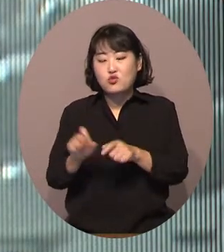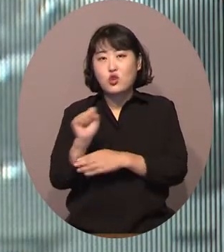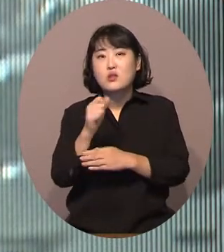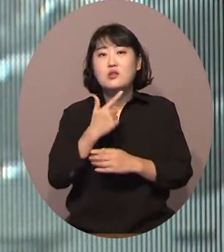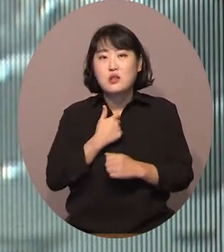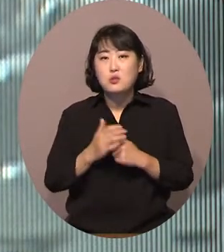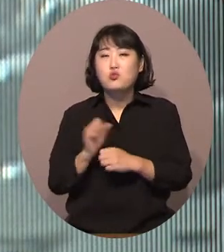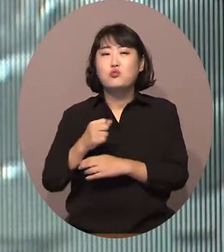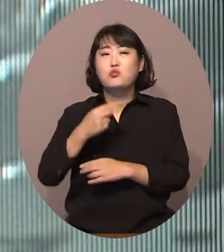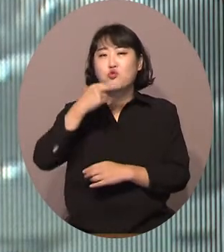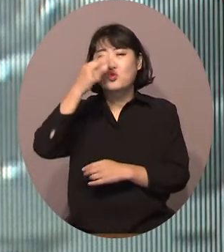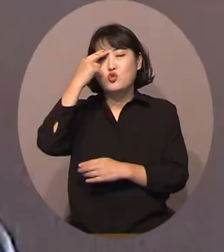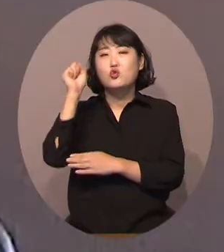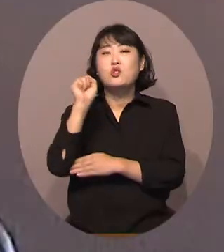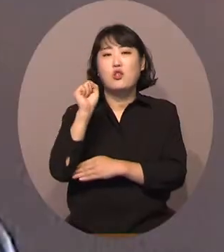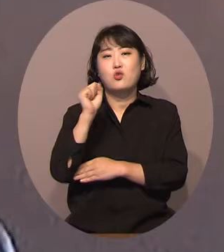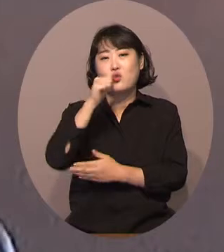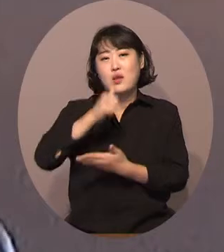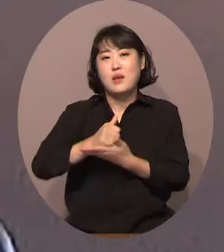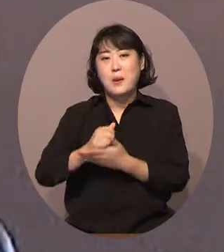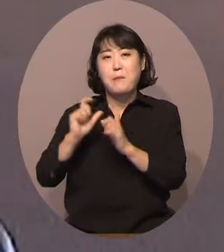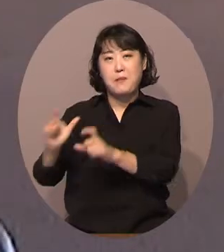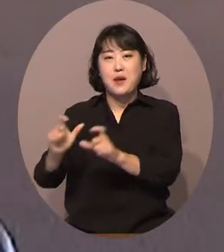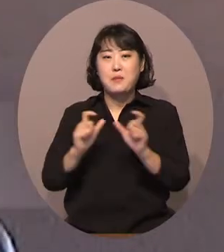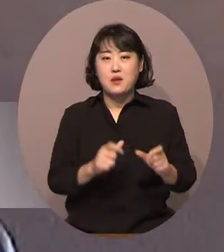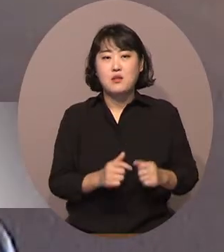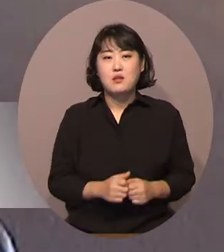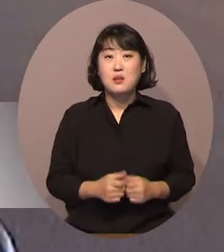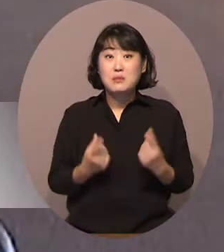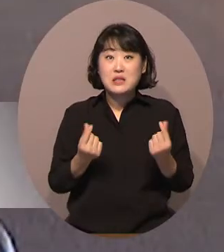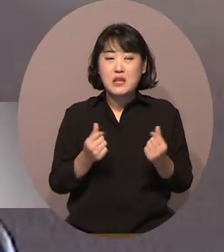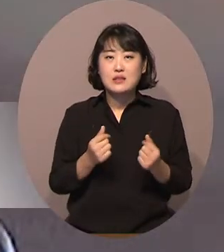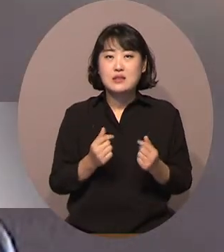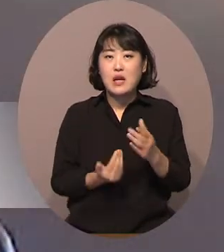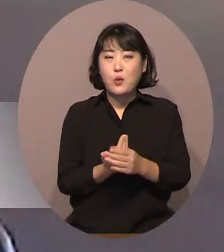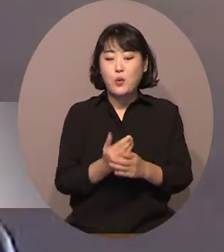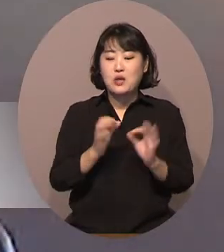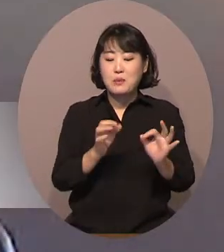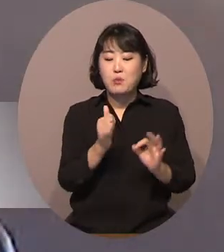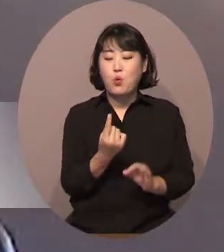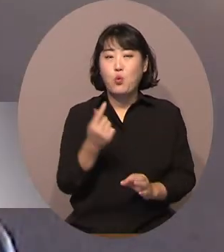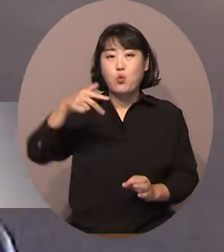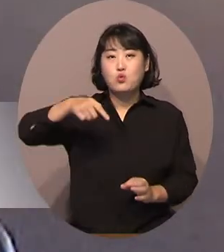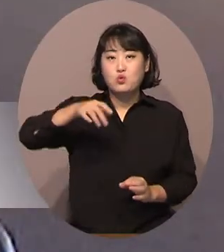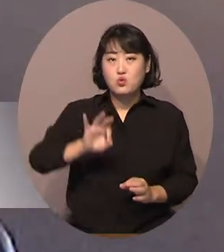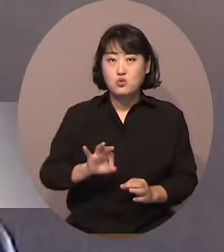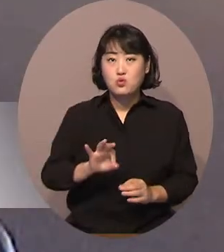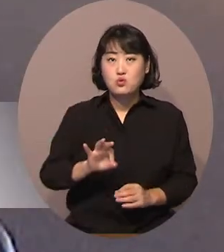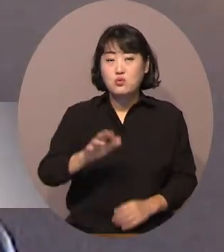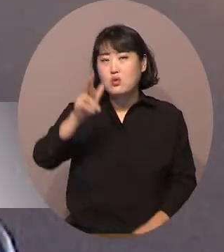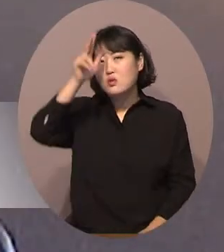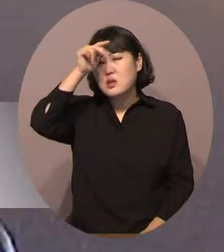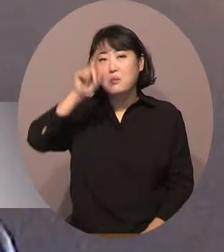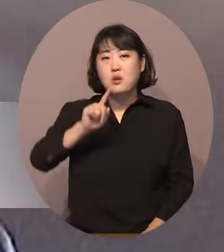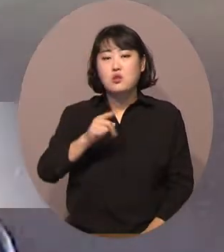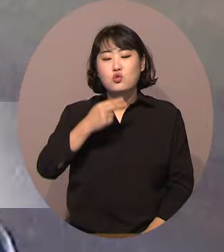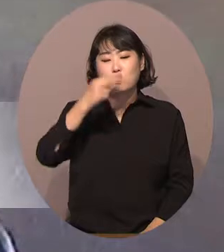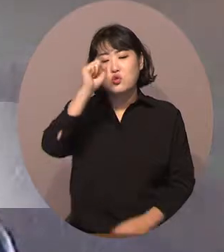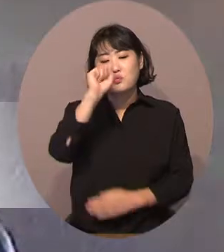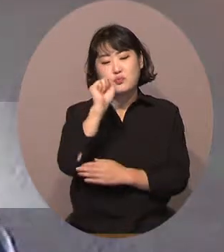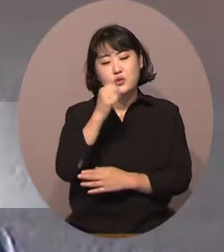혐의를 적용했습니다 이와 비슷한 사고를 낸 가수 김호중 시 사건의 경우 경찰은 음주운전 혐의로